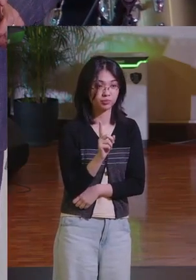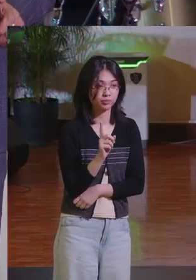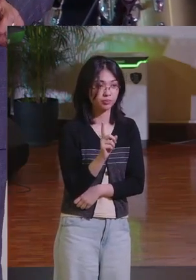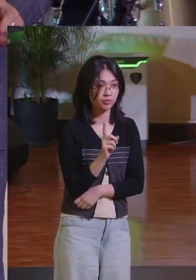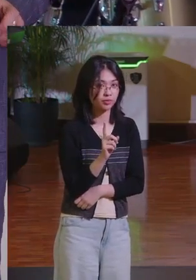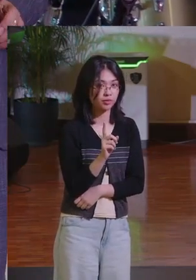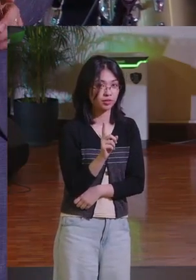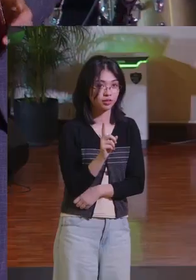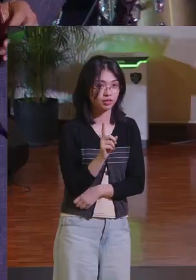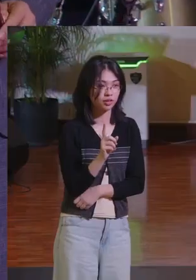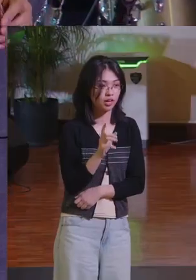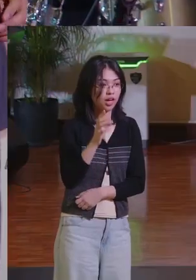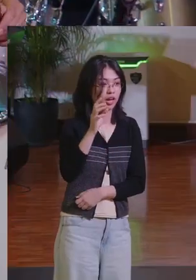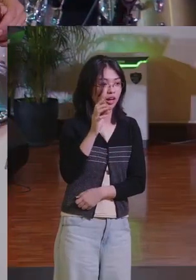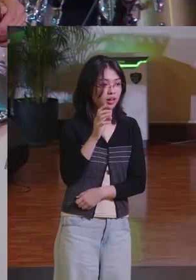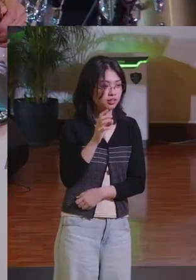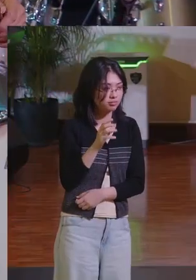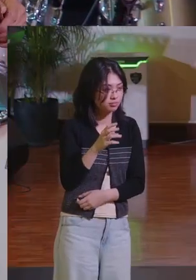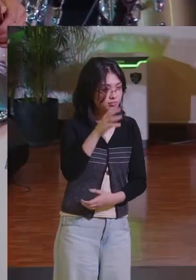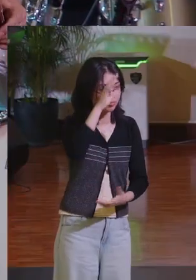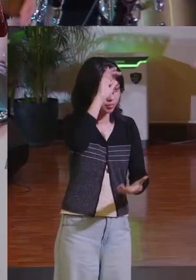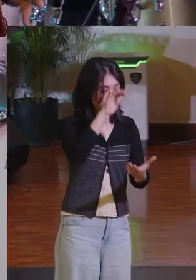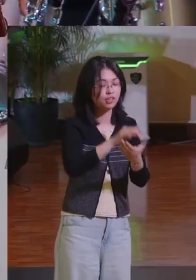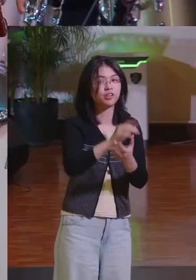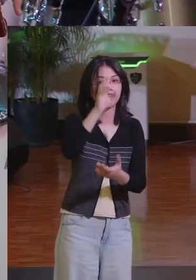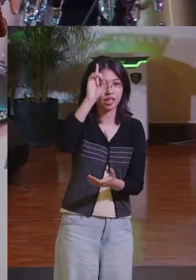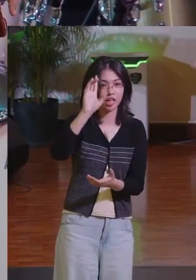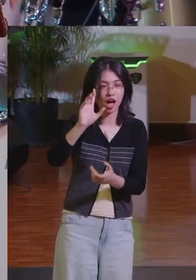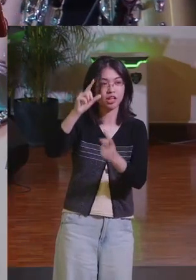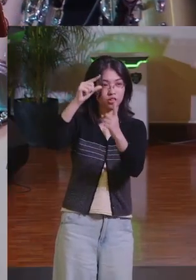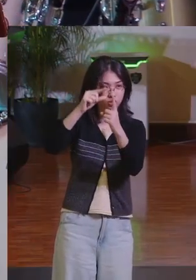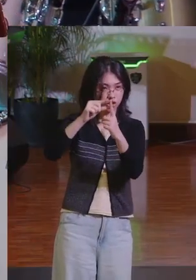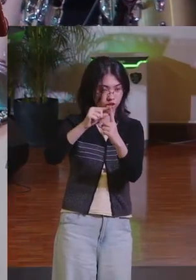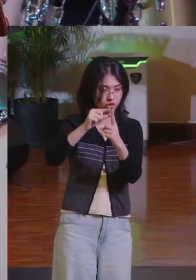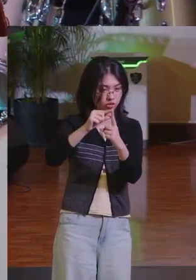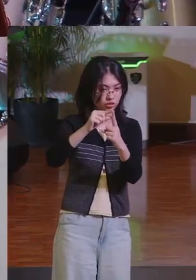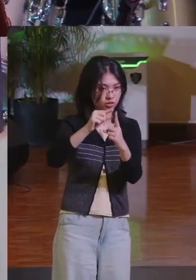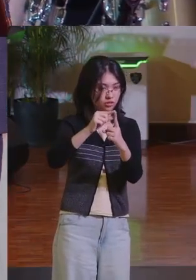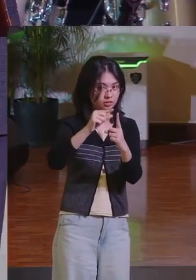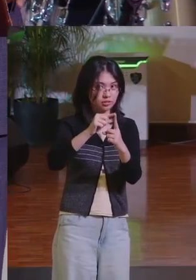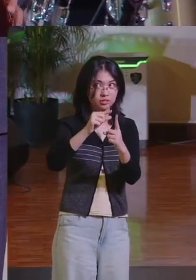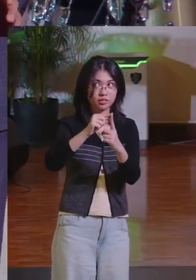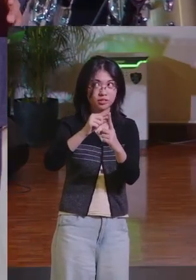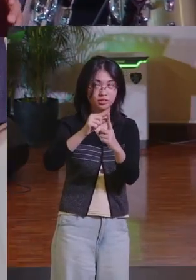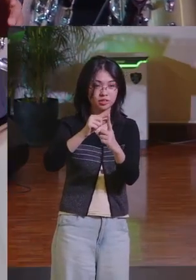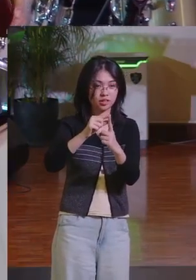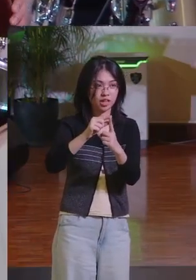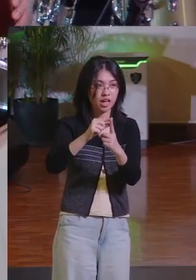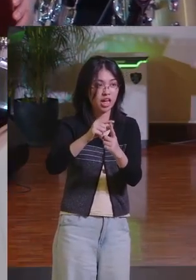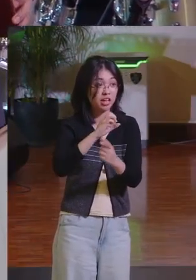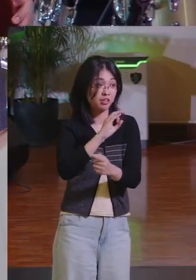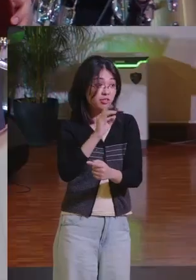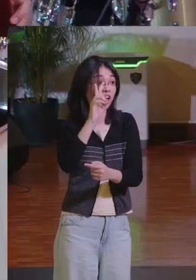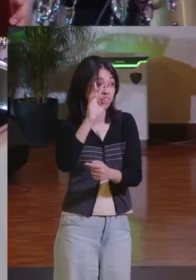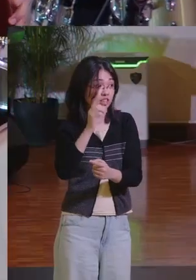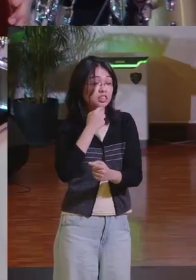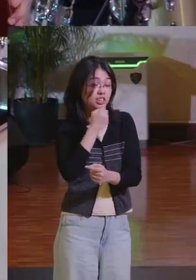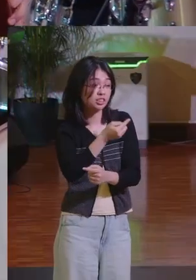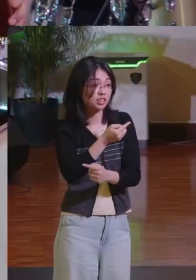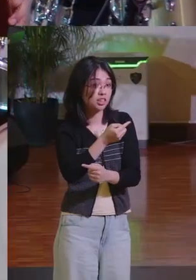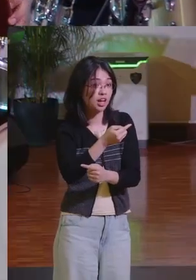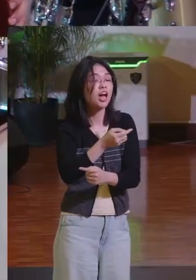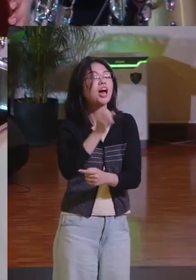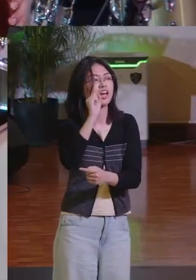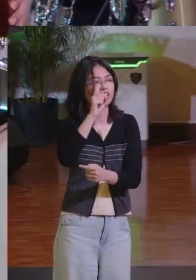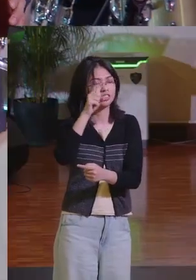Taking God at His word. Yun sinabi ni Lord, mangyayari yan, totoo yan. Madelay man,